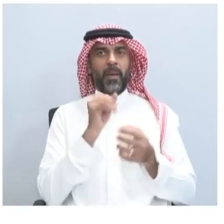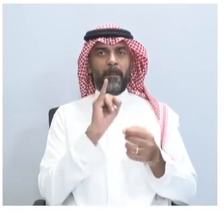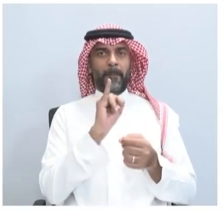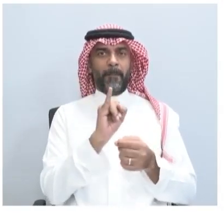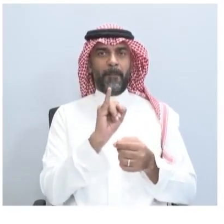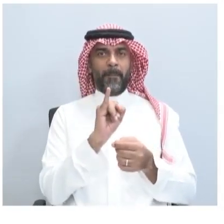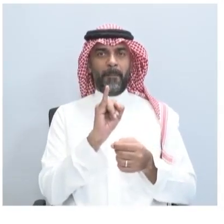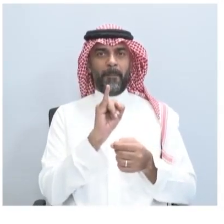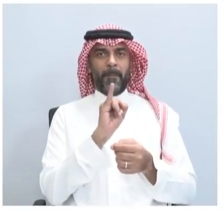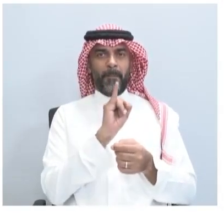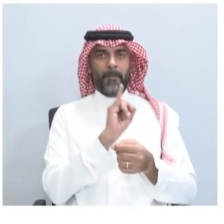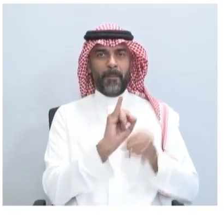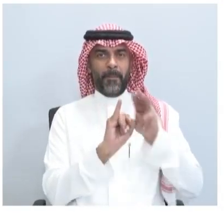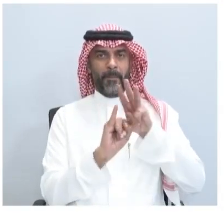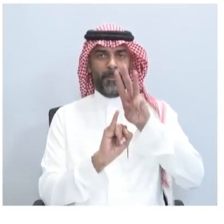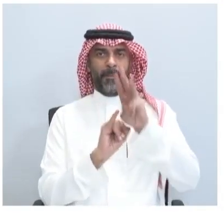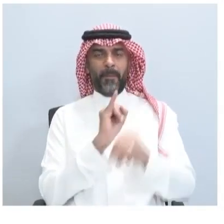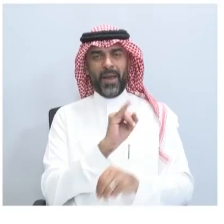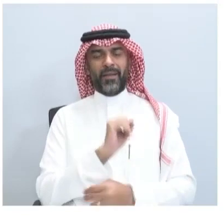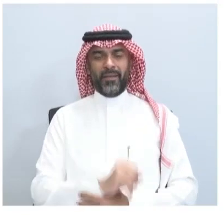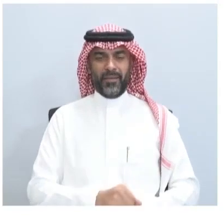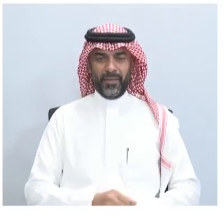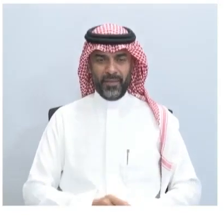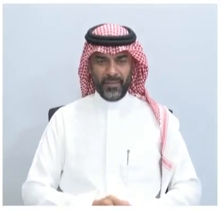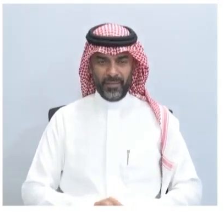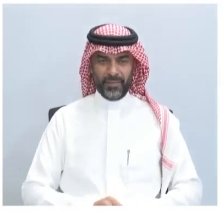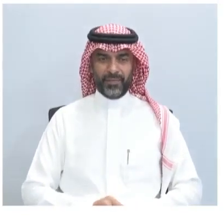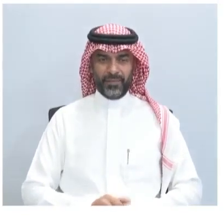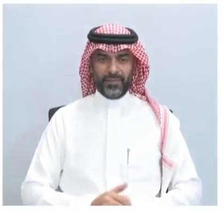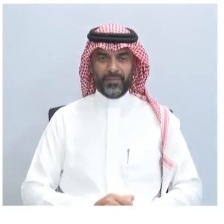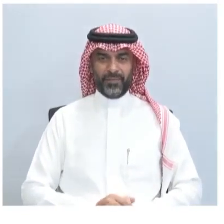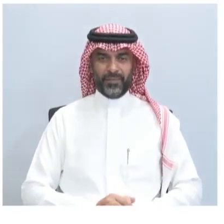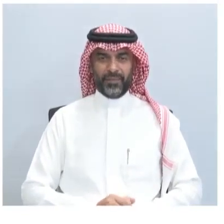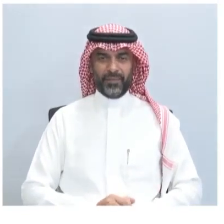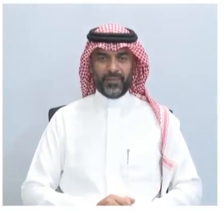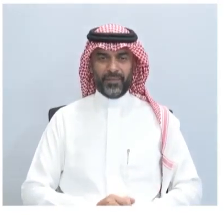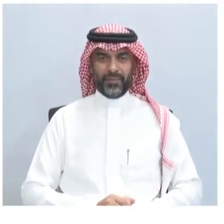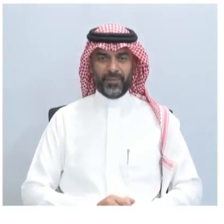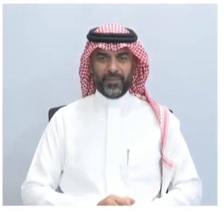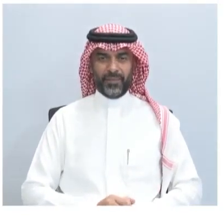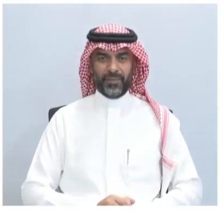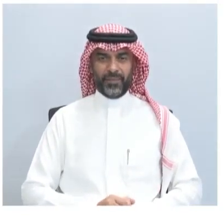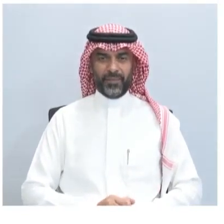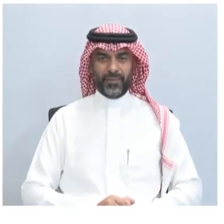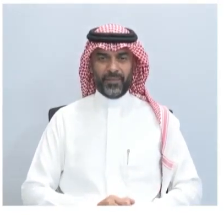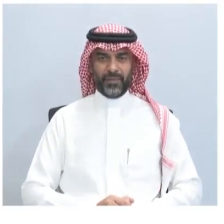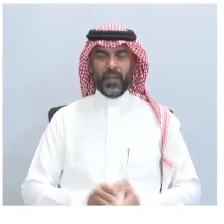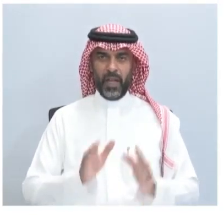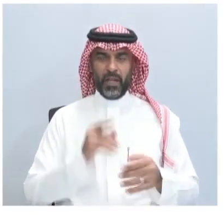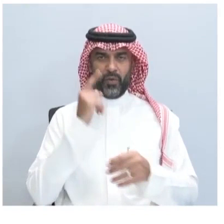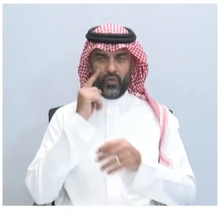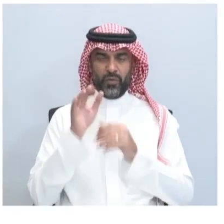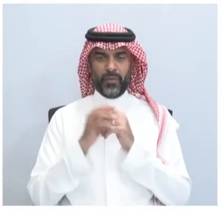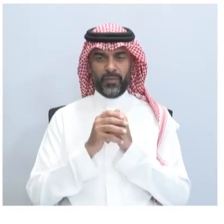شيئا اذا هذا هو التغيير الذي حصل ناخذ جمله اخرى